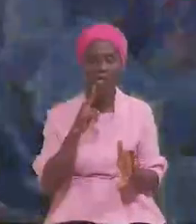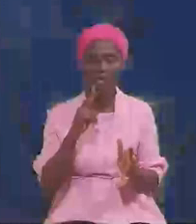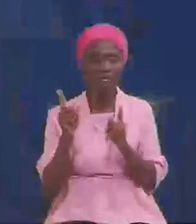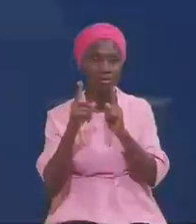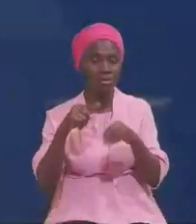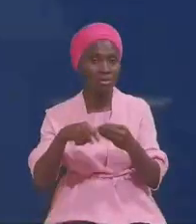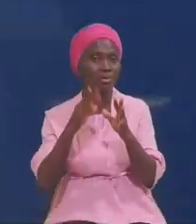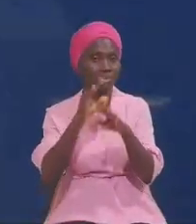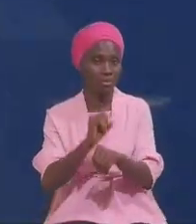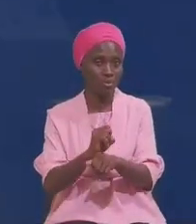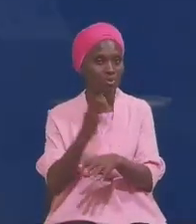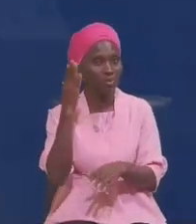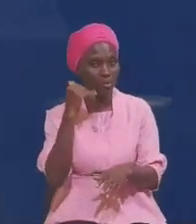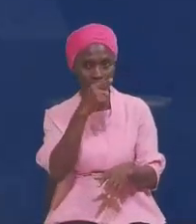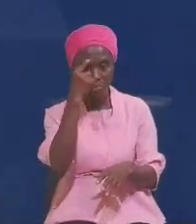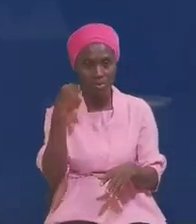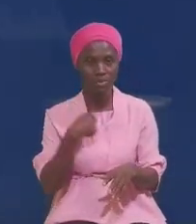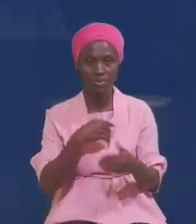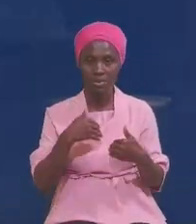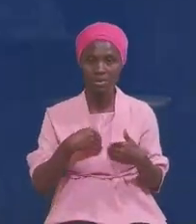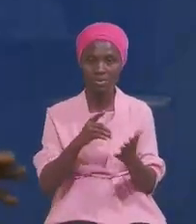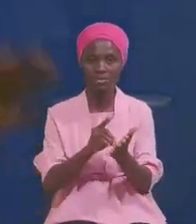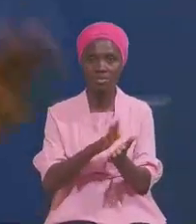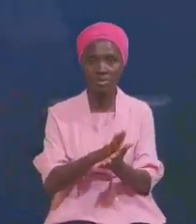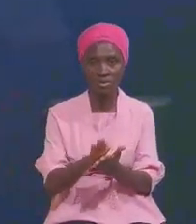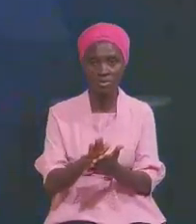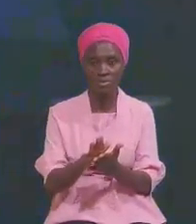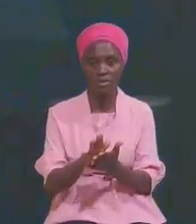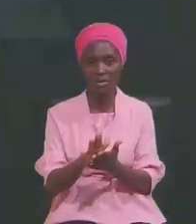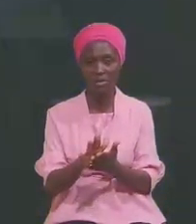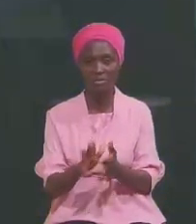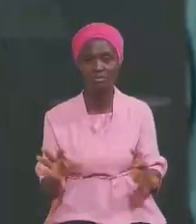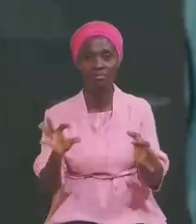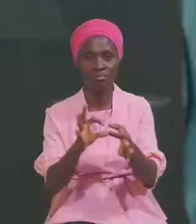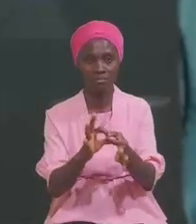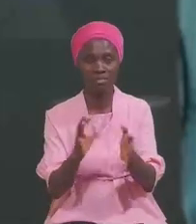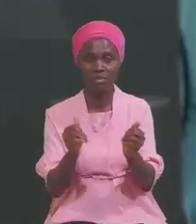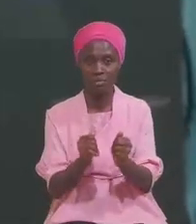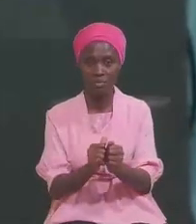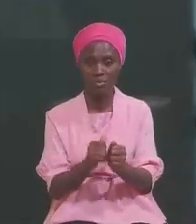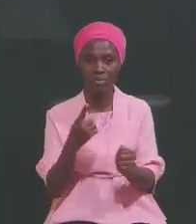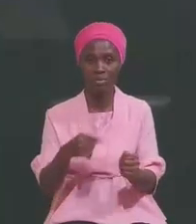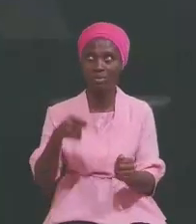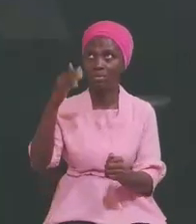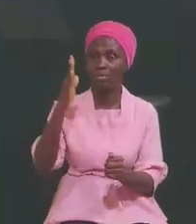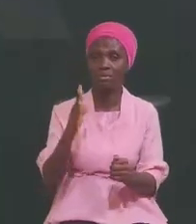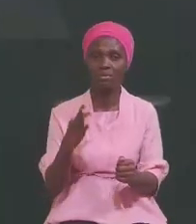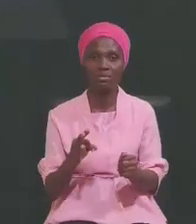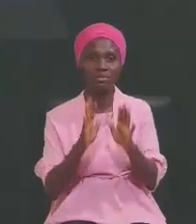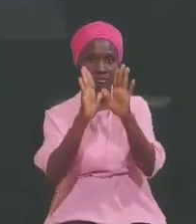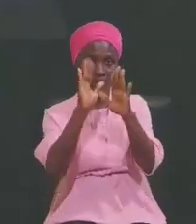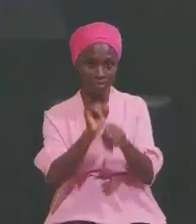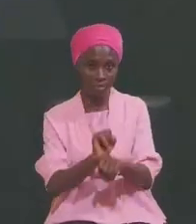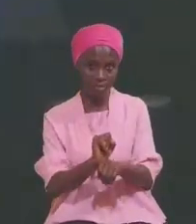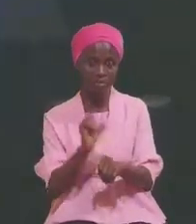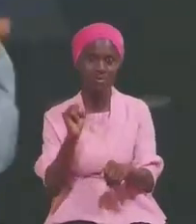parce que nous avons la rencontre divine avec le Dieu de miracles.